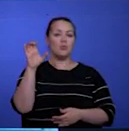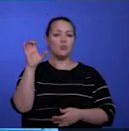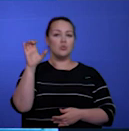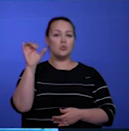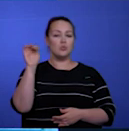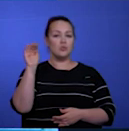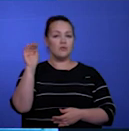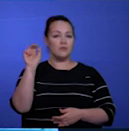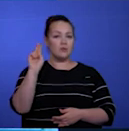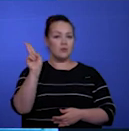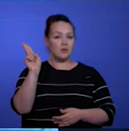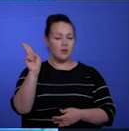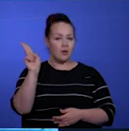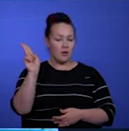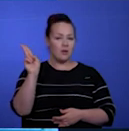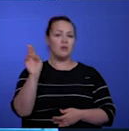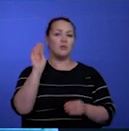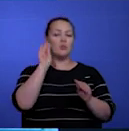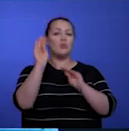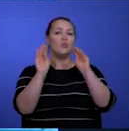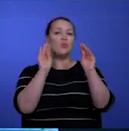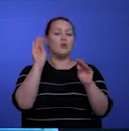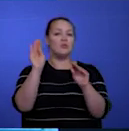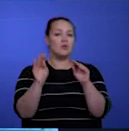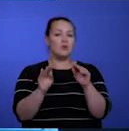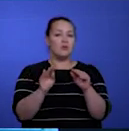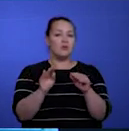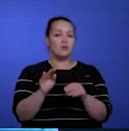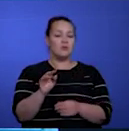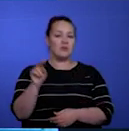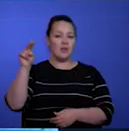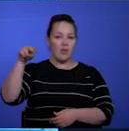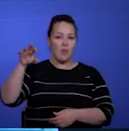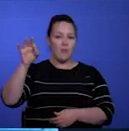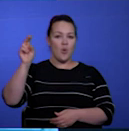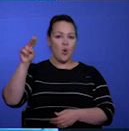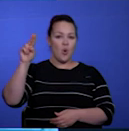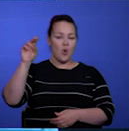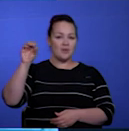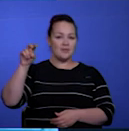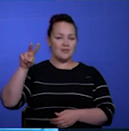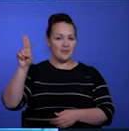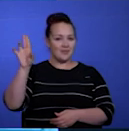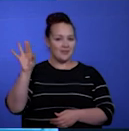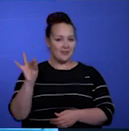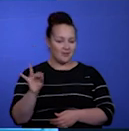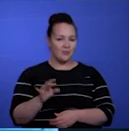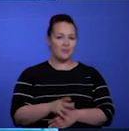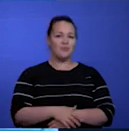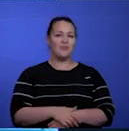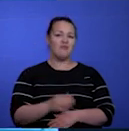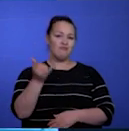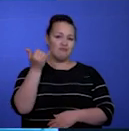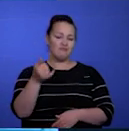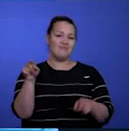к украшая стену в зале по отделке уверена что сейчас вы